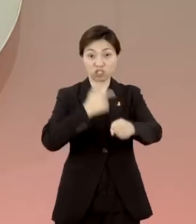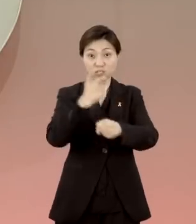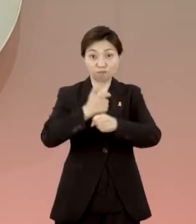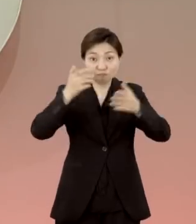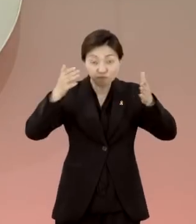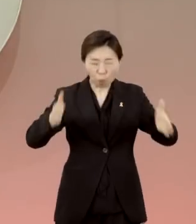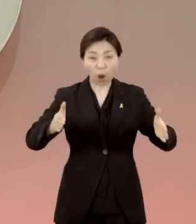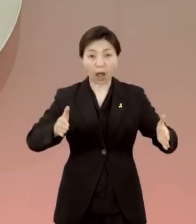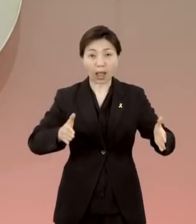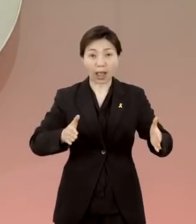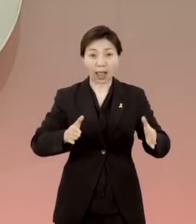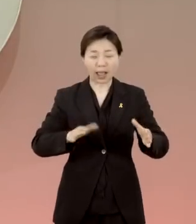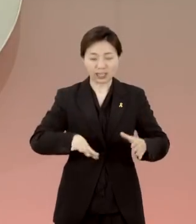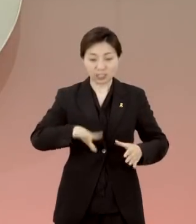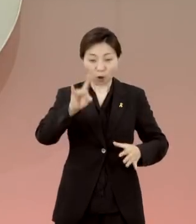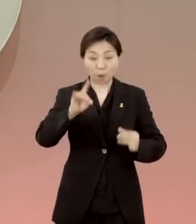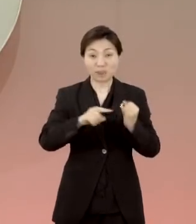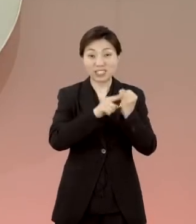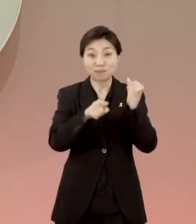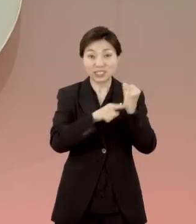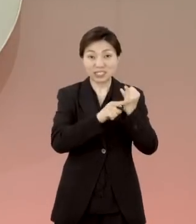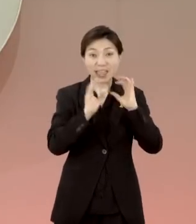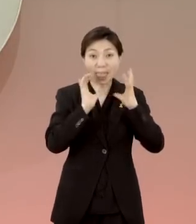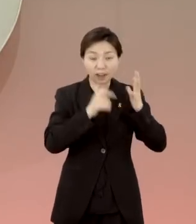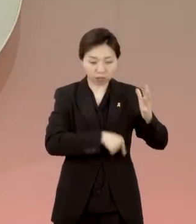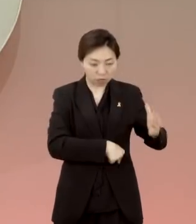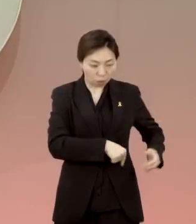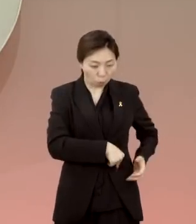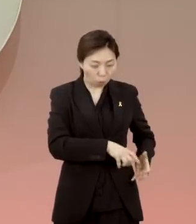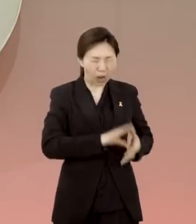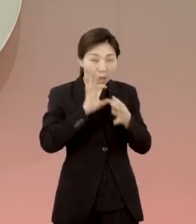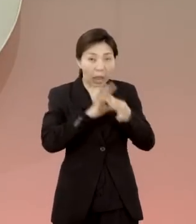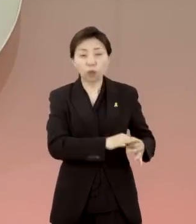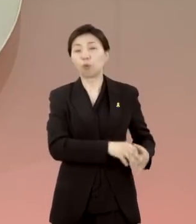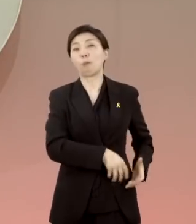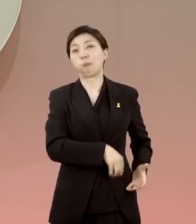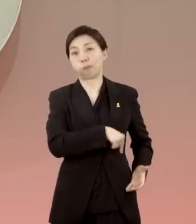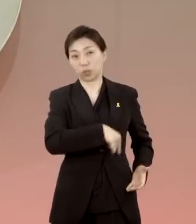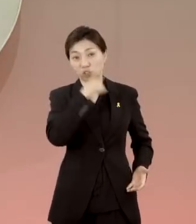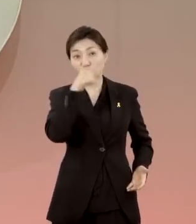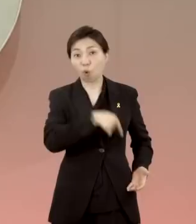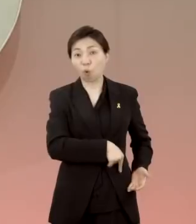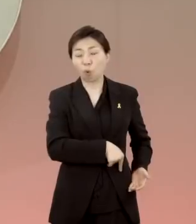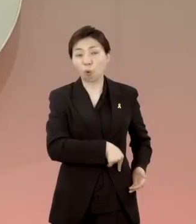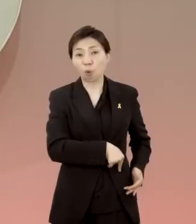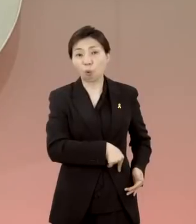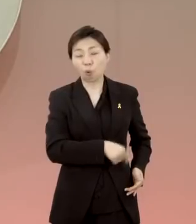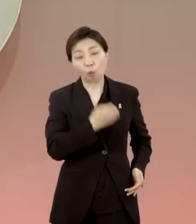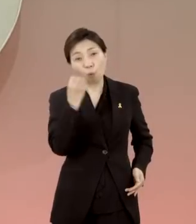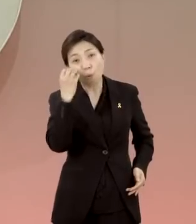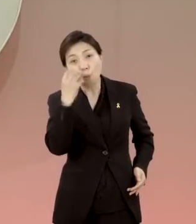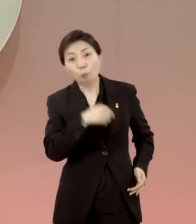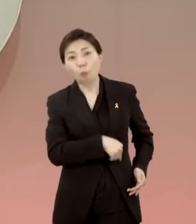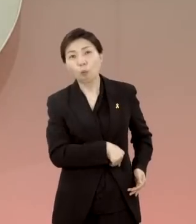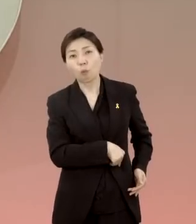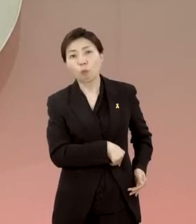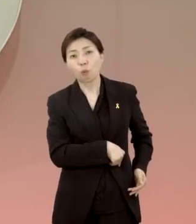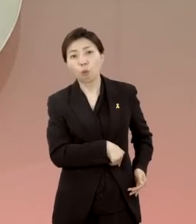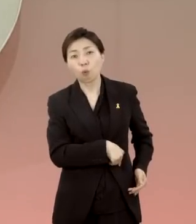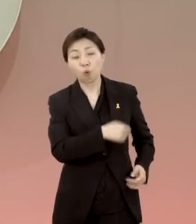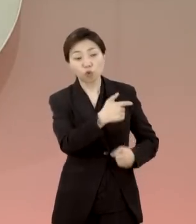60년 동안 60년 동안 그 첫 번째 아이가 엄마 뱃속에서 계속 머무르고 있는 겁니다